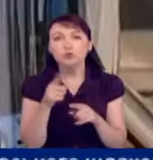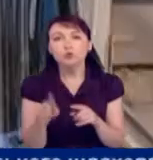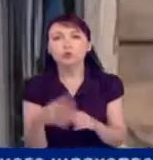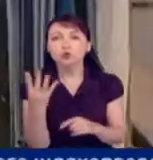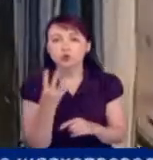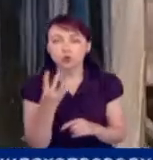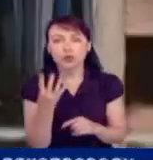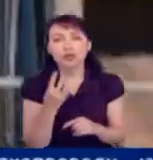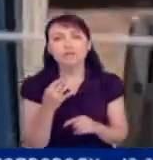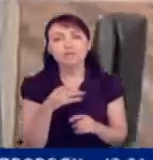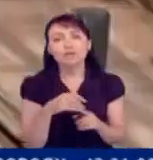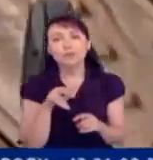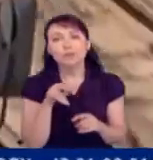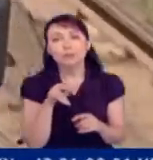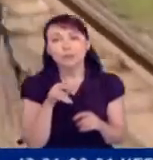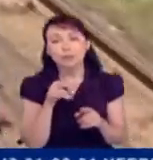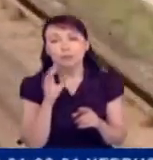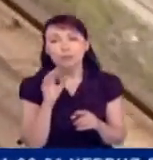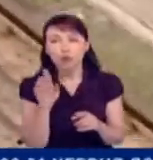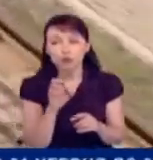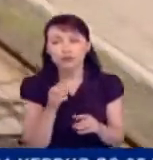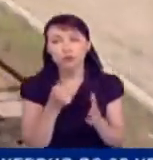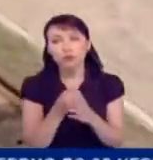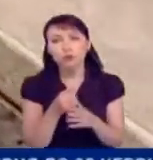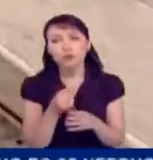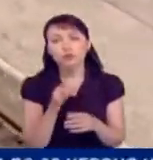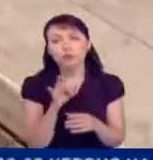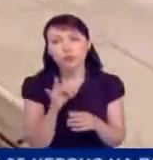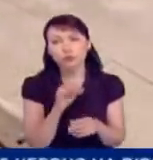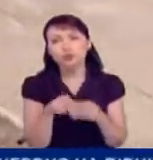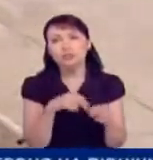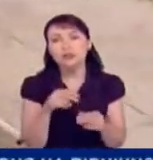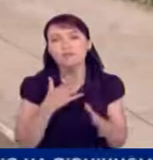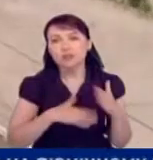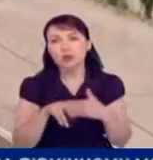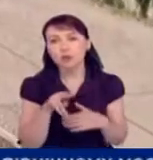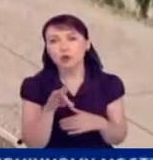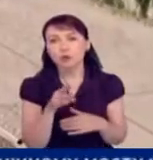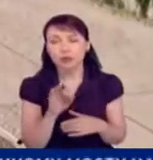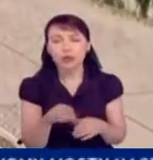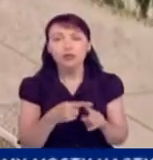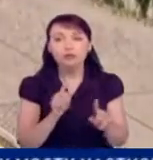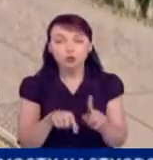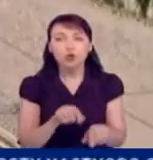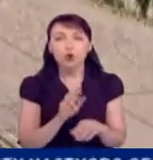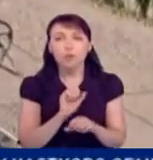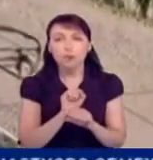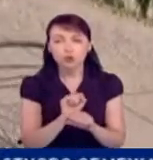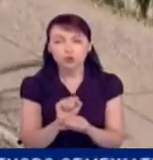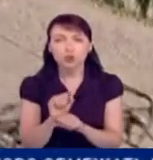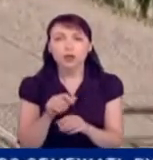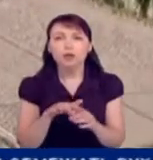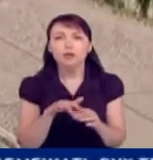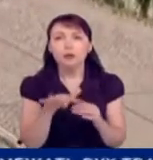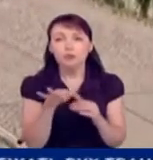Михайлівської Борщагівки до індустріального мосту через Відрадний проспект. Орієнтовно до кінця цього року обмежать рух автотранспорту на смугах у